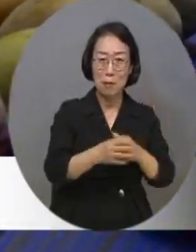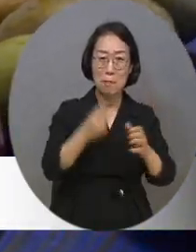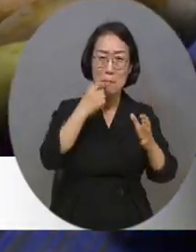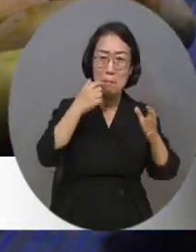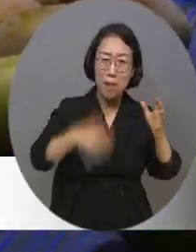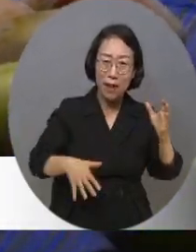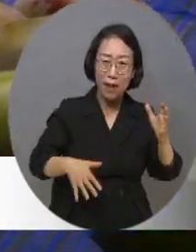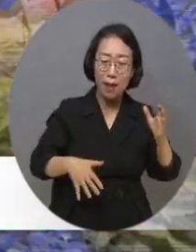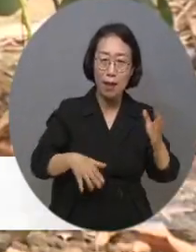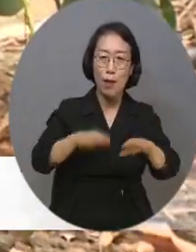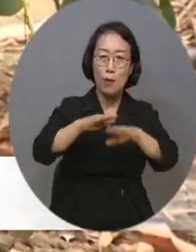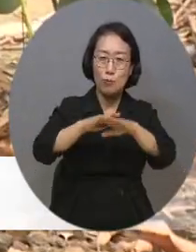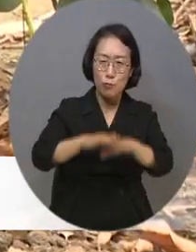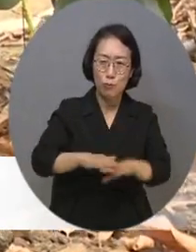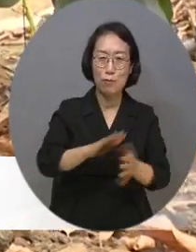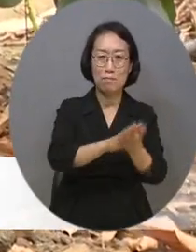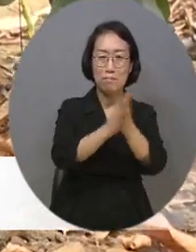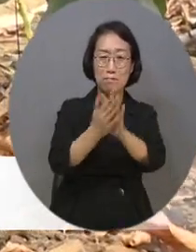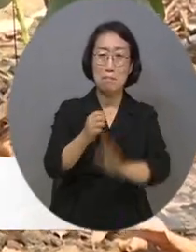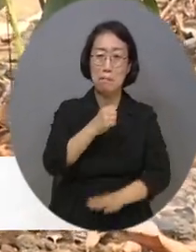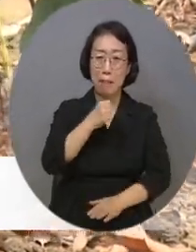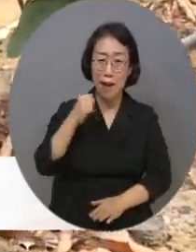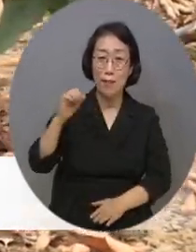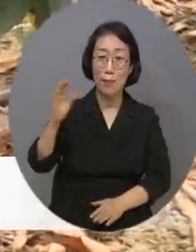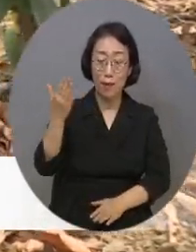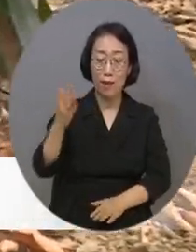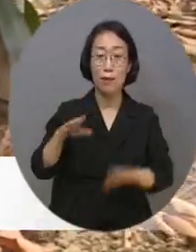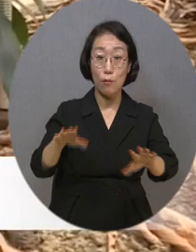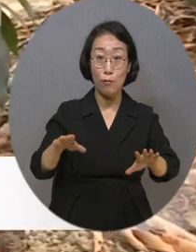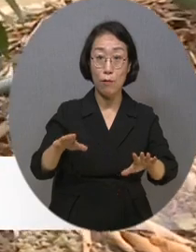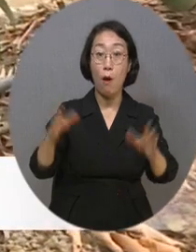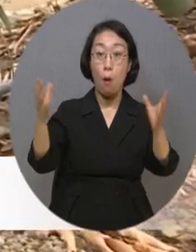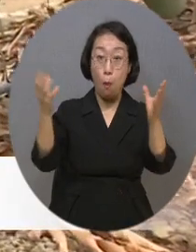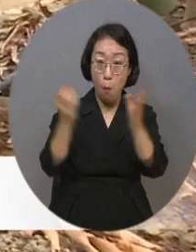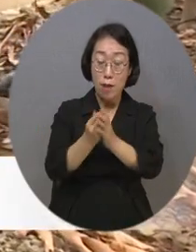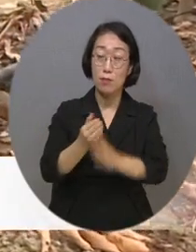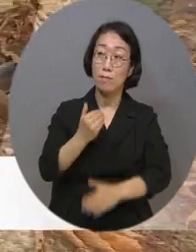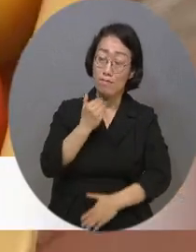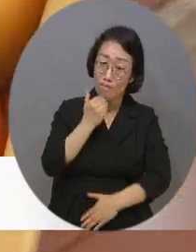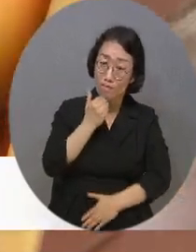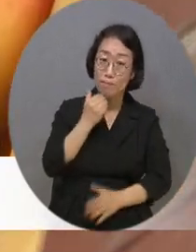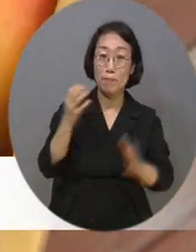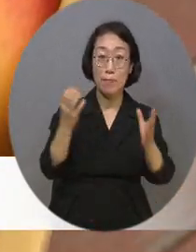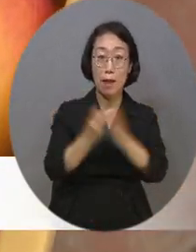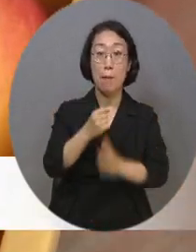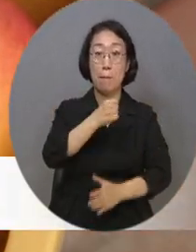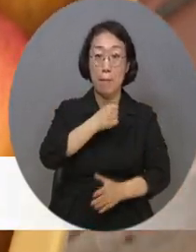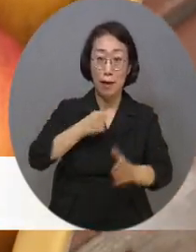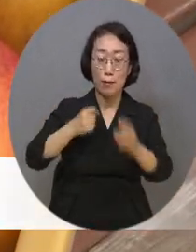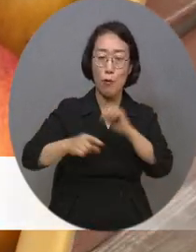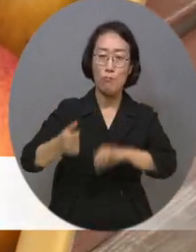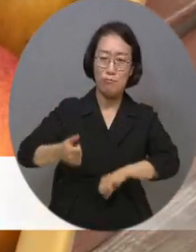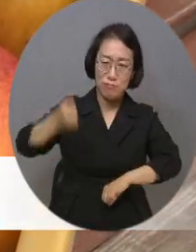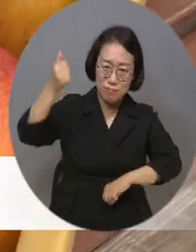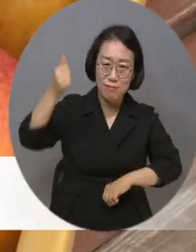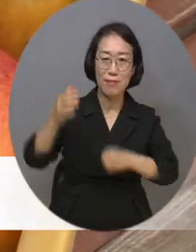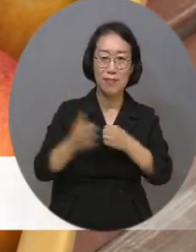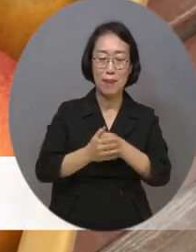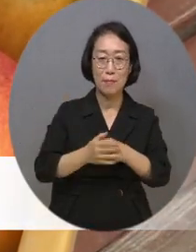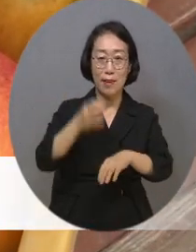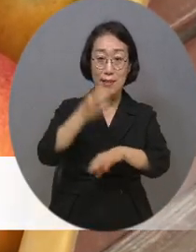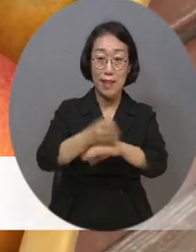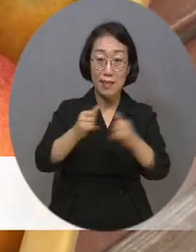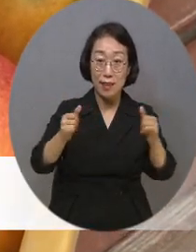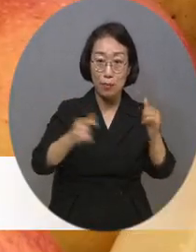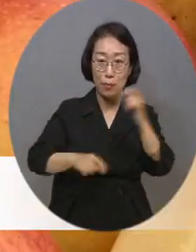중 후숙하는 반면, 보성산 애플망고는 과일나무에서 완숙시켜 수확하기에 맛과 향이 훨씬 뛰어나